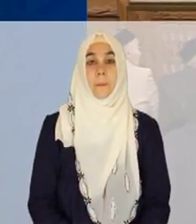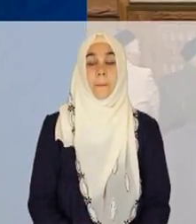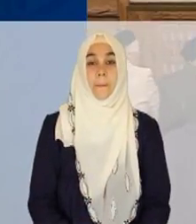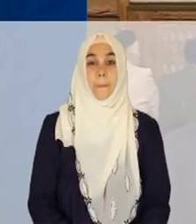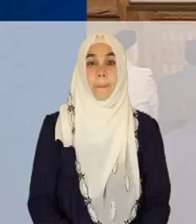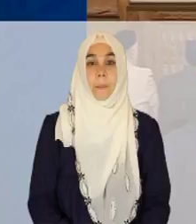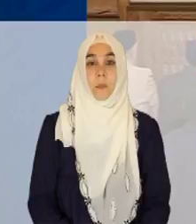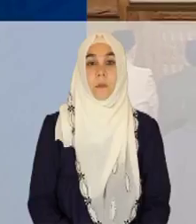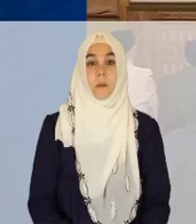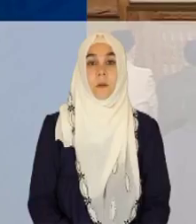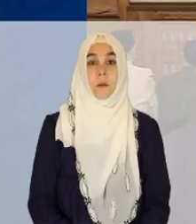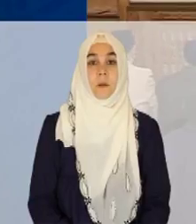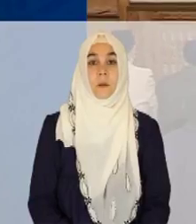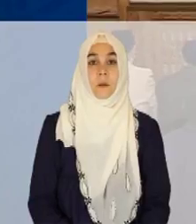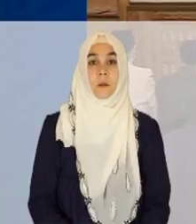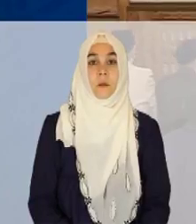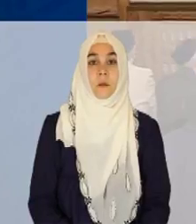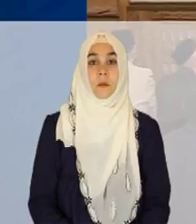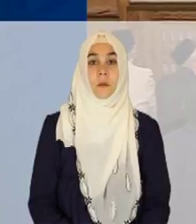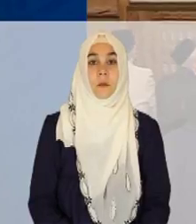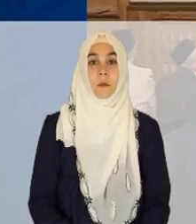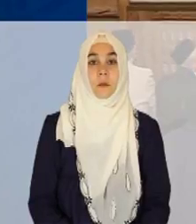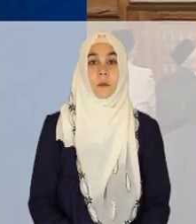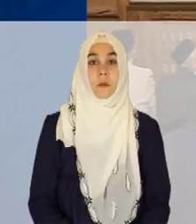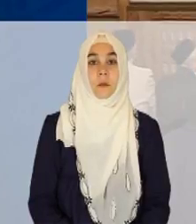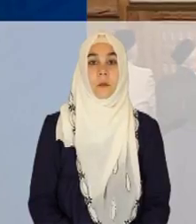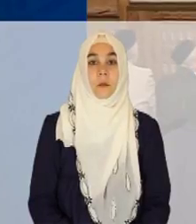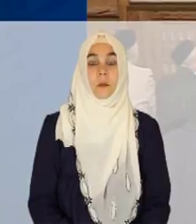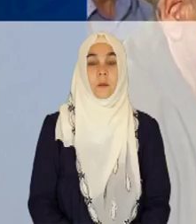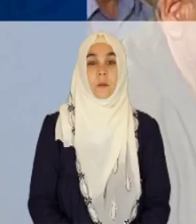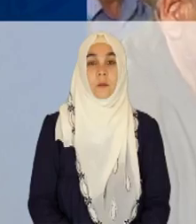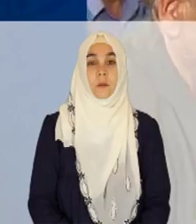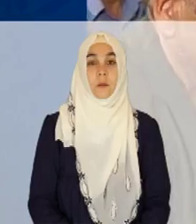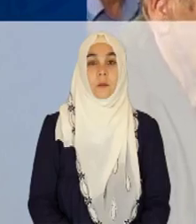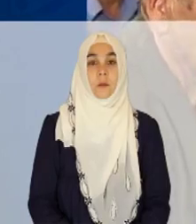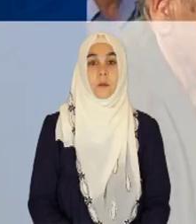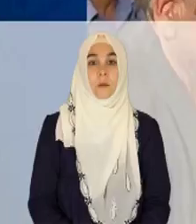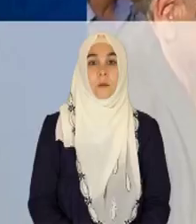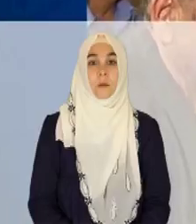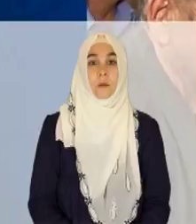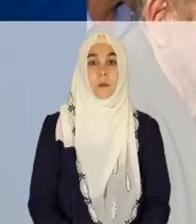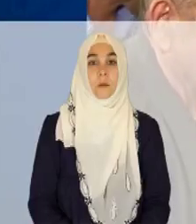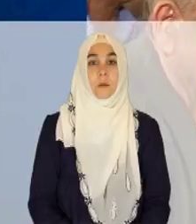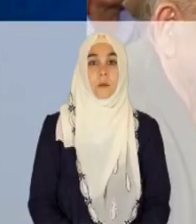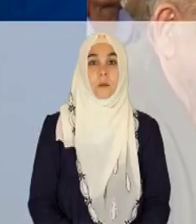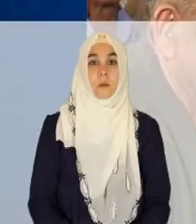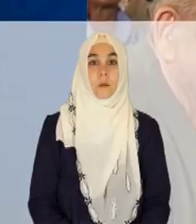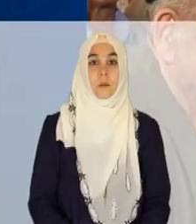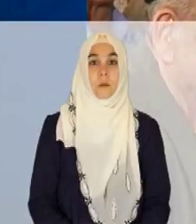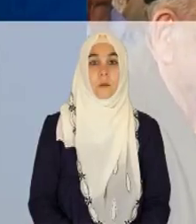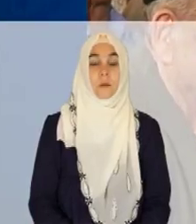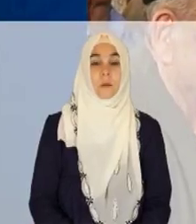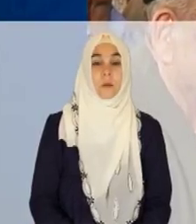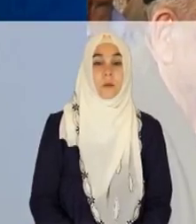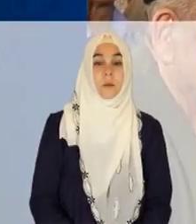Allohumma la sahla illa ma ja'altahu sahlan وإن شئت جعلت الحزن سهلا بقدرتك يا أرحم